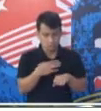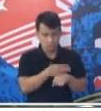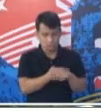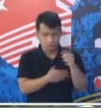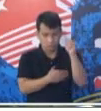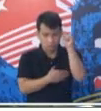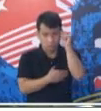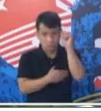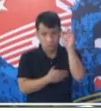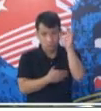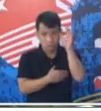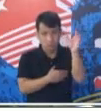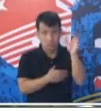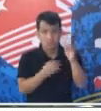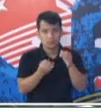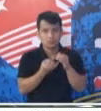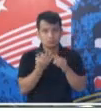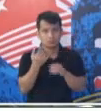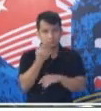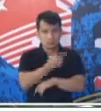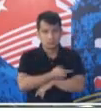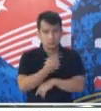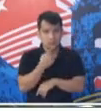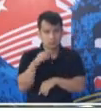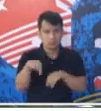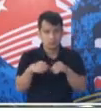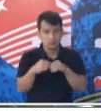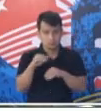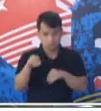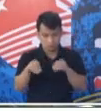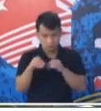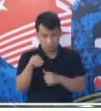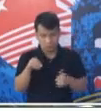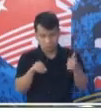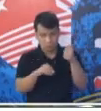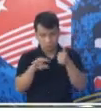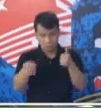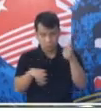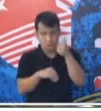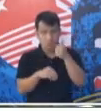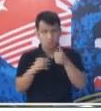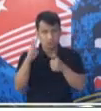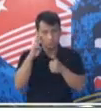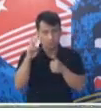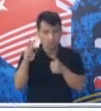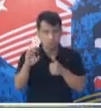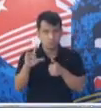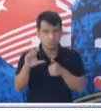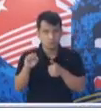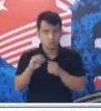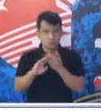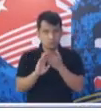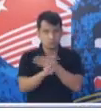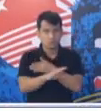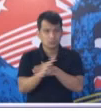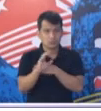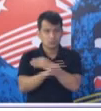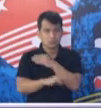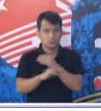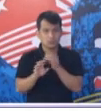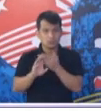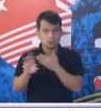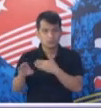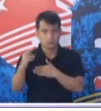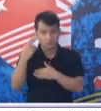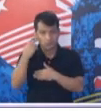Peter Cayetano. Ilang araw matapos maluklok sa pwesto si House Speaker Lord Alan Velasco. Ibinalik kay Quezon Congresswoman Helen